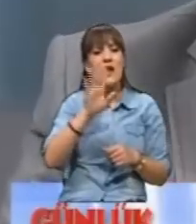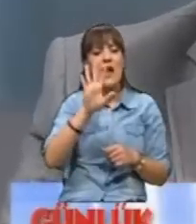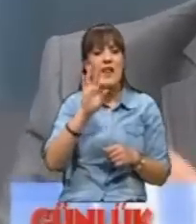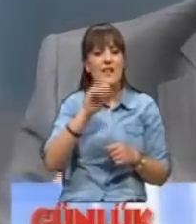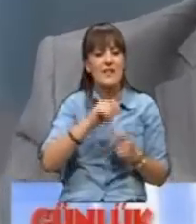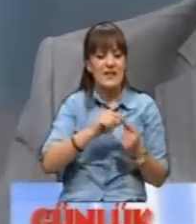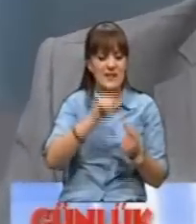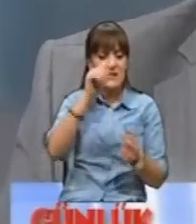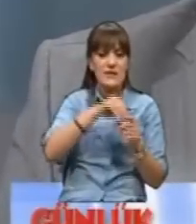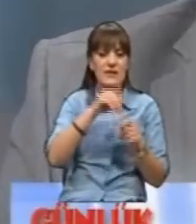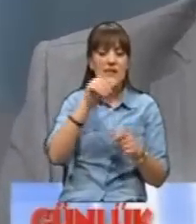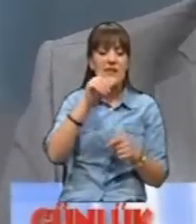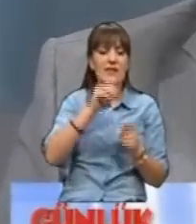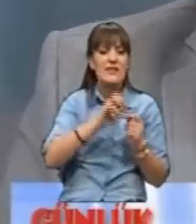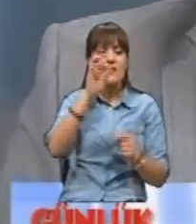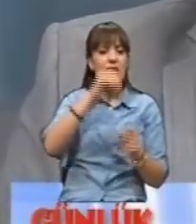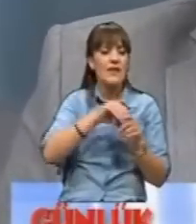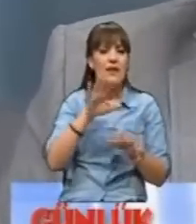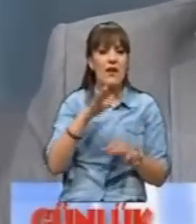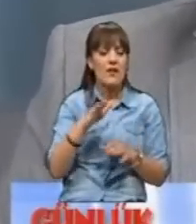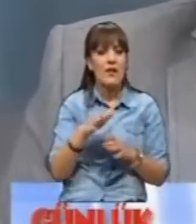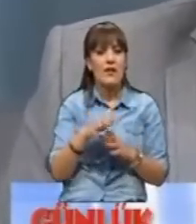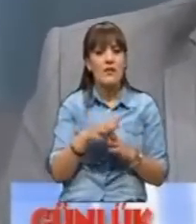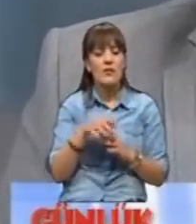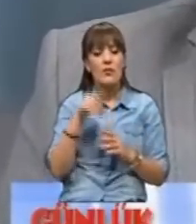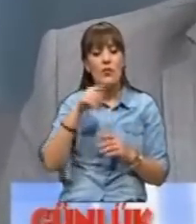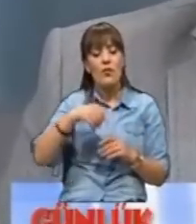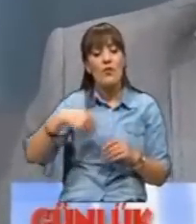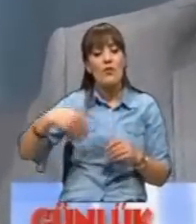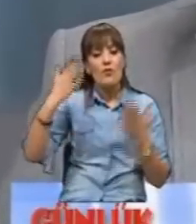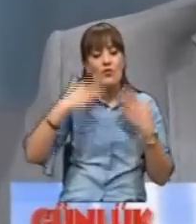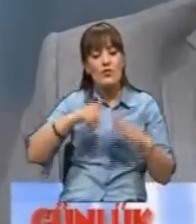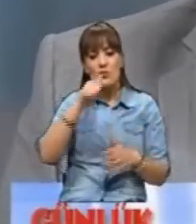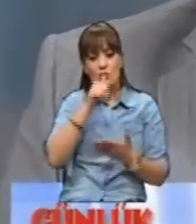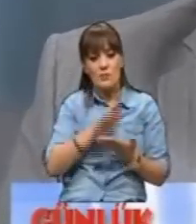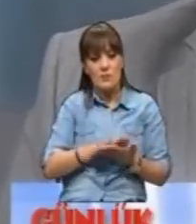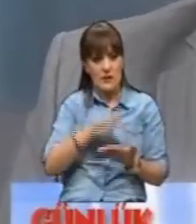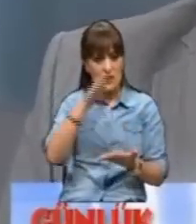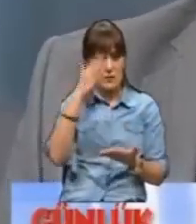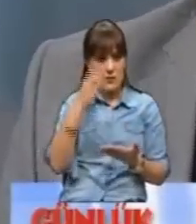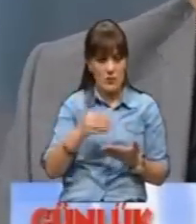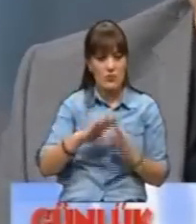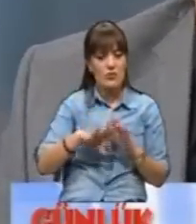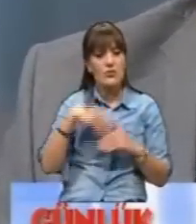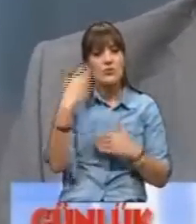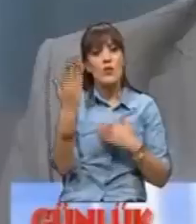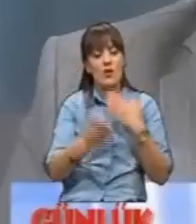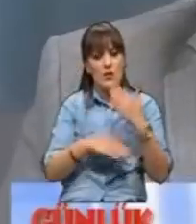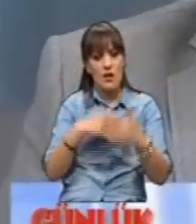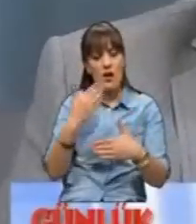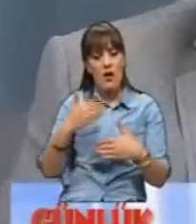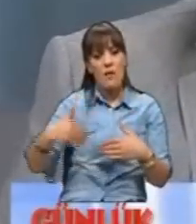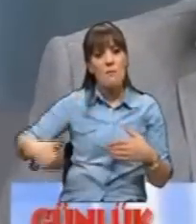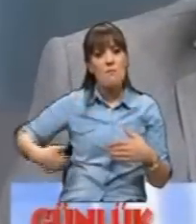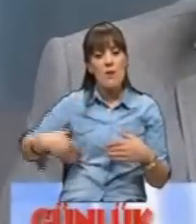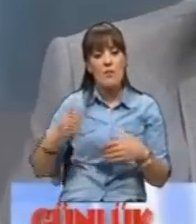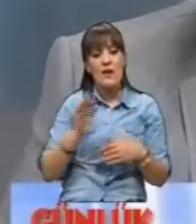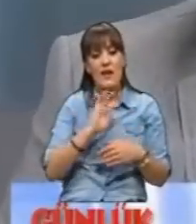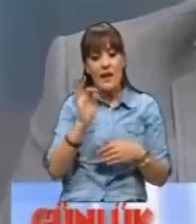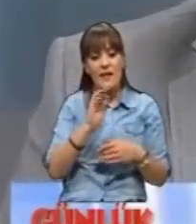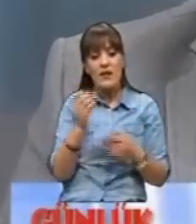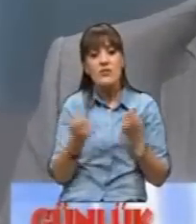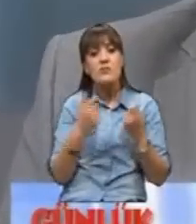Hı-hı. Toplam 50 cc, 100 cc kadardır. Hı-hı. Bir kere vücutlarında sıvı birikimi olur. Hı-hı. Daha sonra böbrek